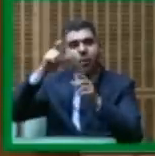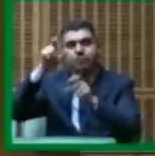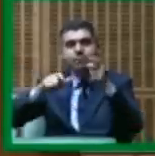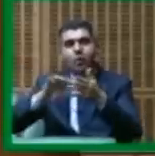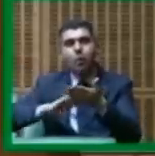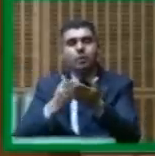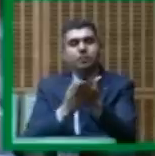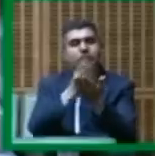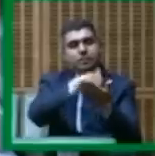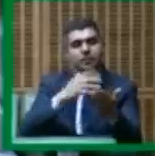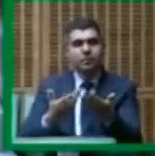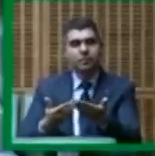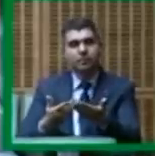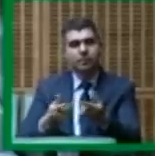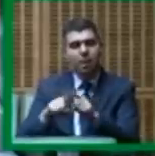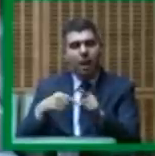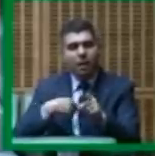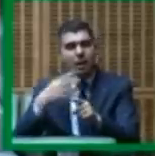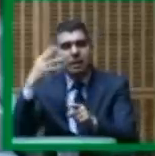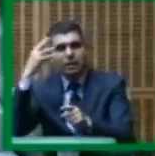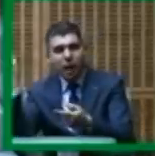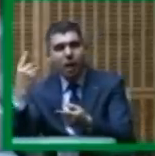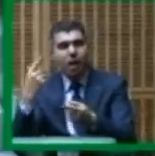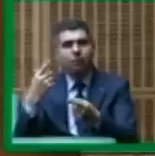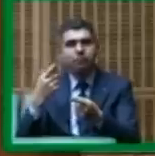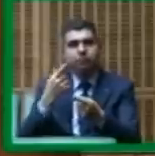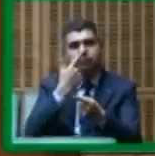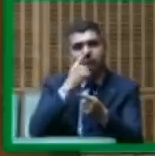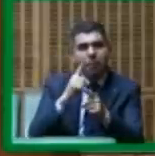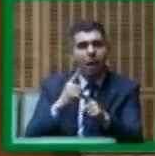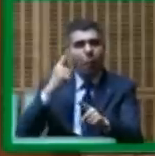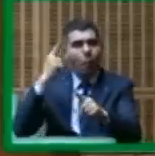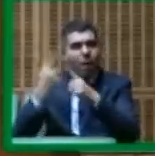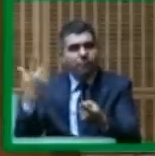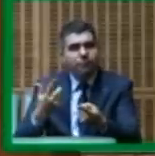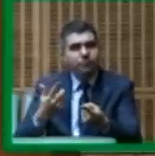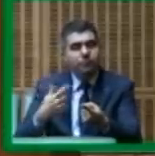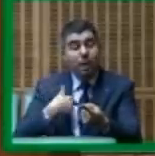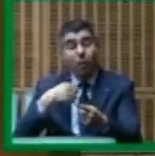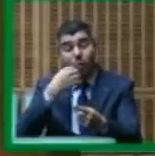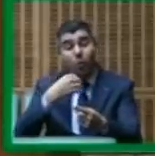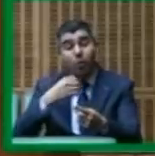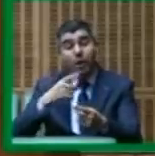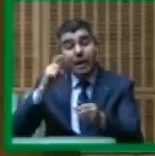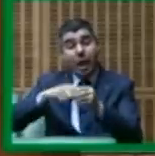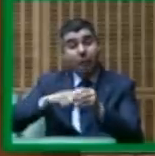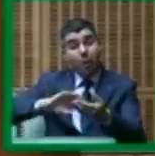يمنة ولا يسرة. ولكن أنا ما غنقولش النقابات كلهم، ولكن كنثيق